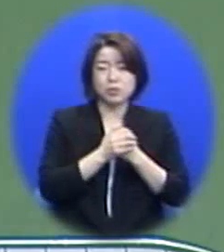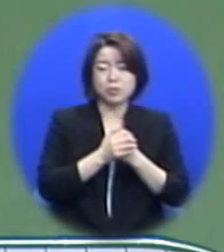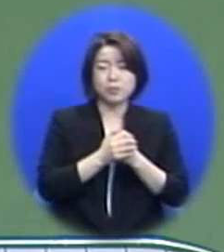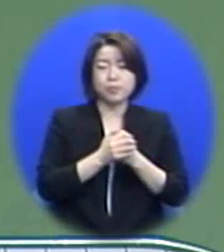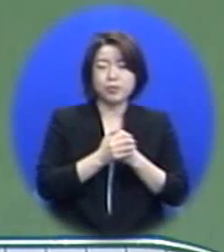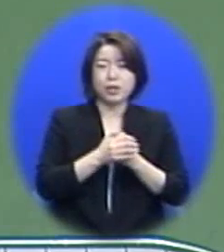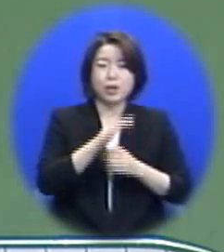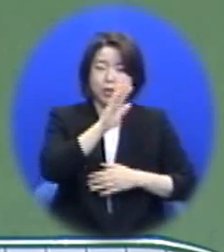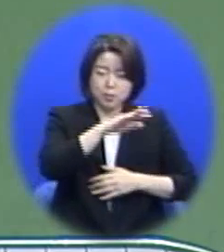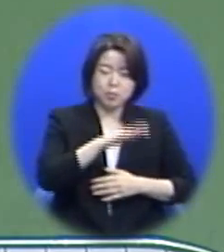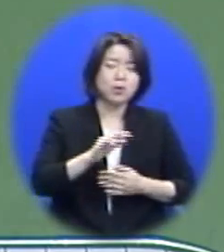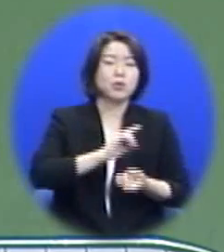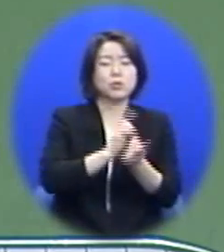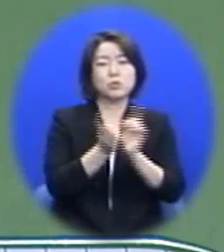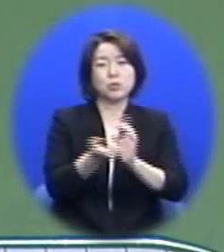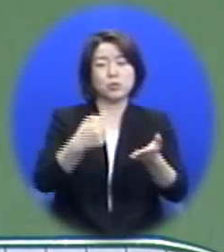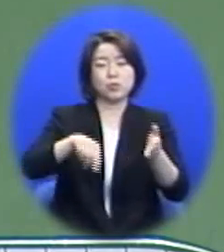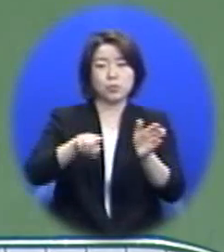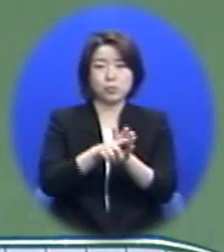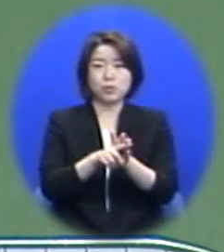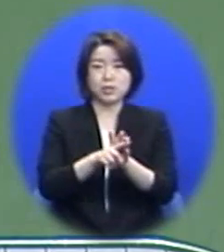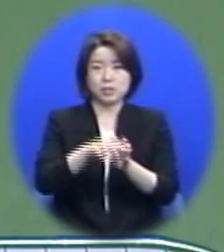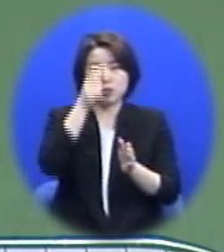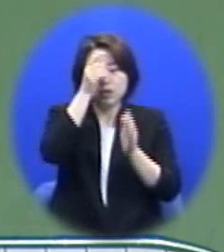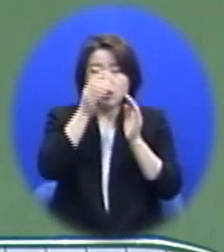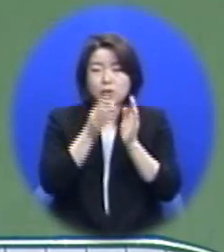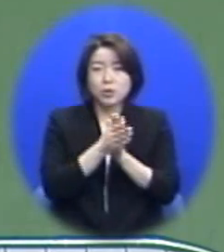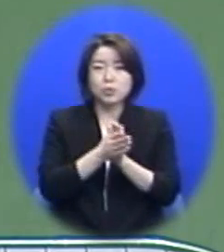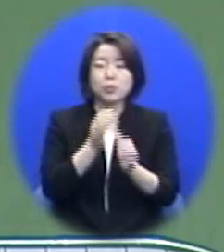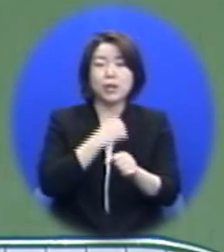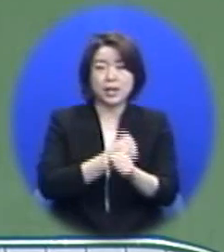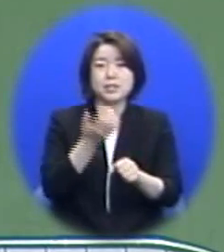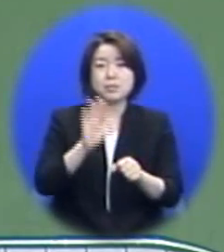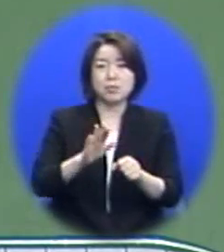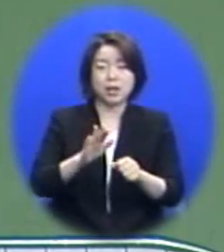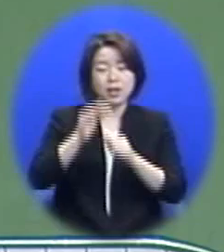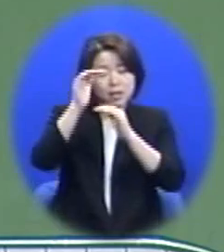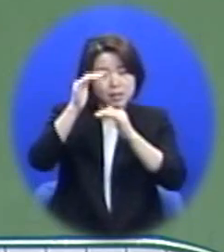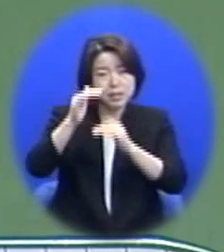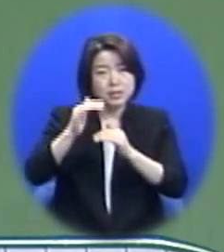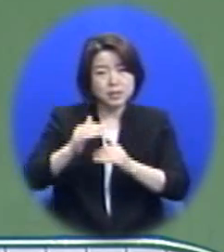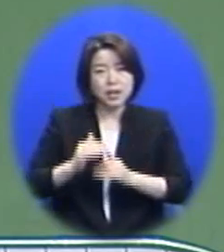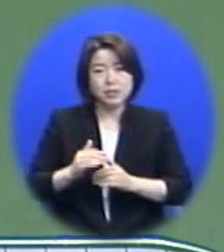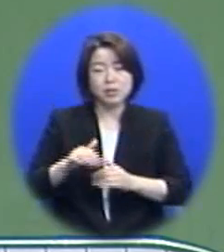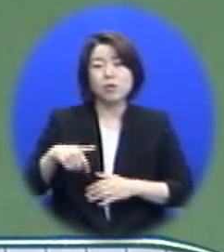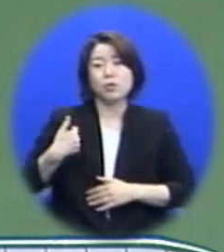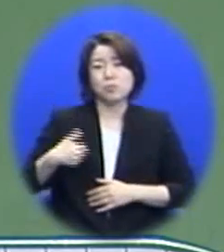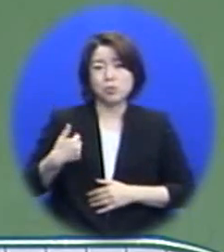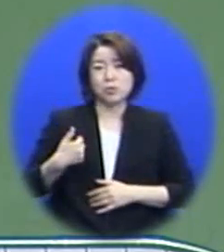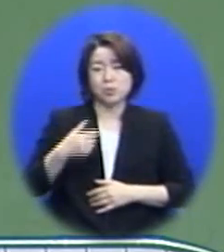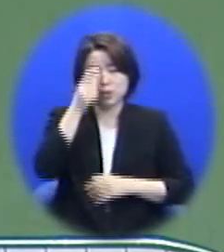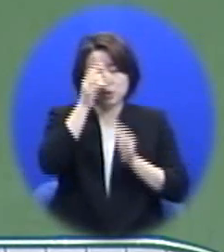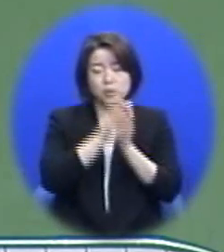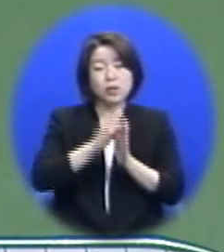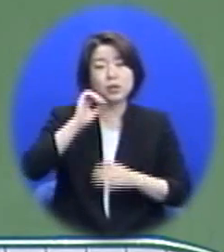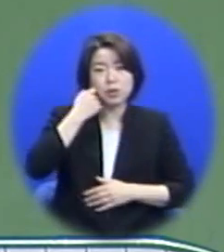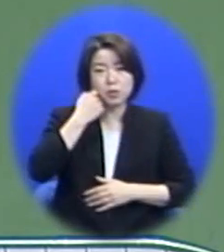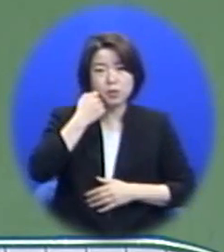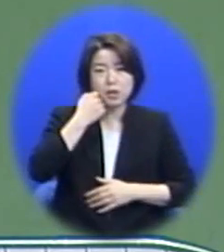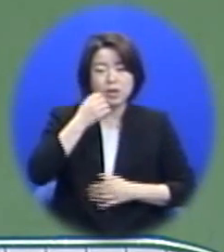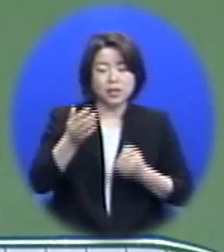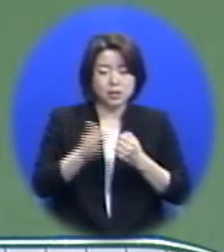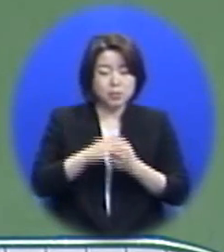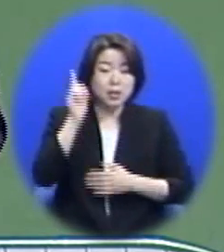위해서 기도한다고 하지만 사정을 잘 모르면 기도하기도 어려우니 우리 이제부터 매일 일기를 써서 편지로 주고 받읍시다